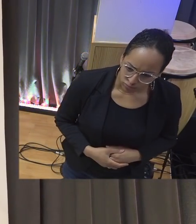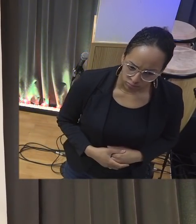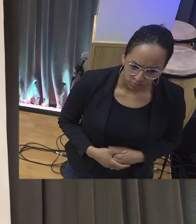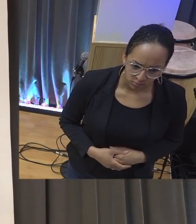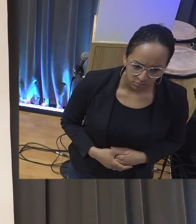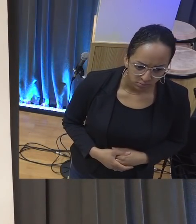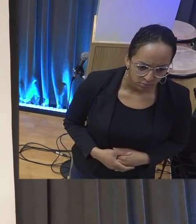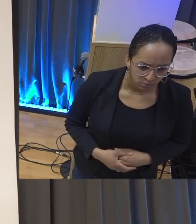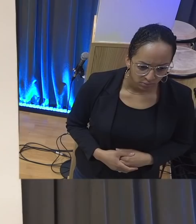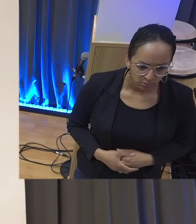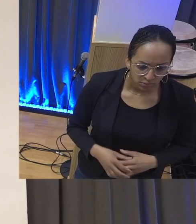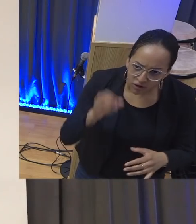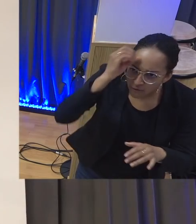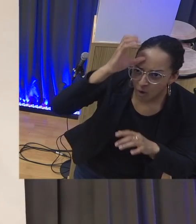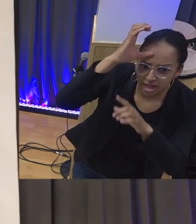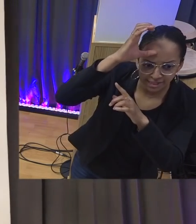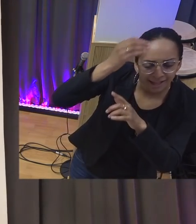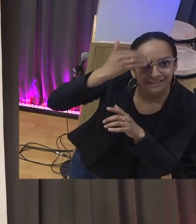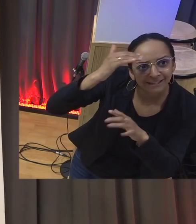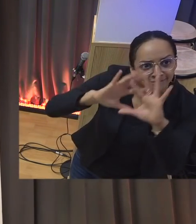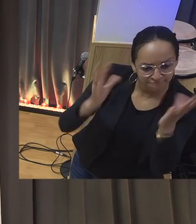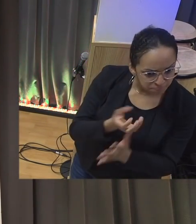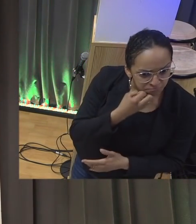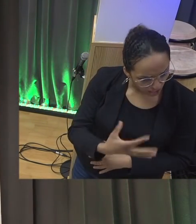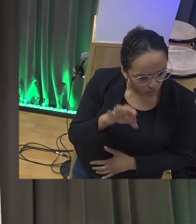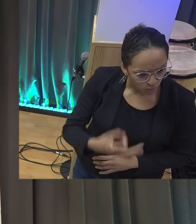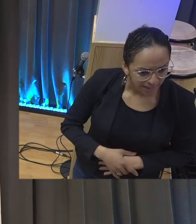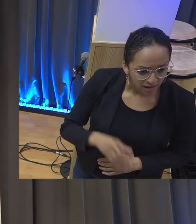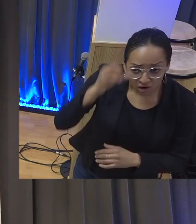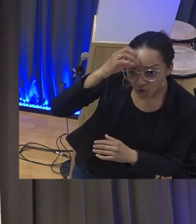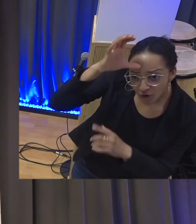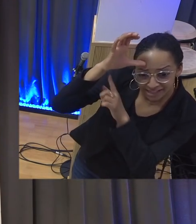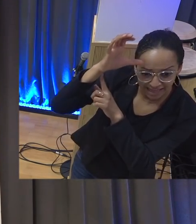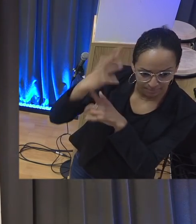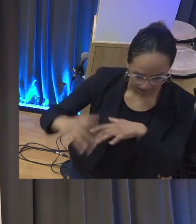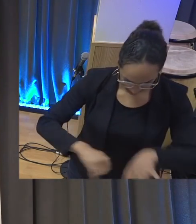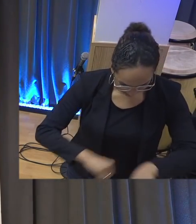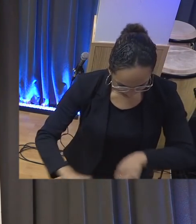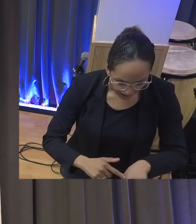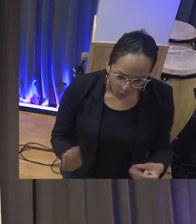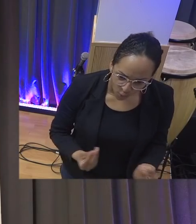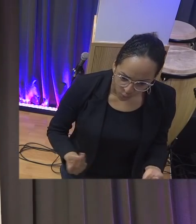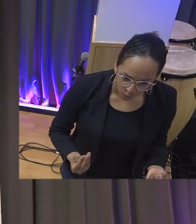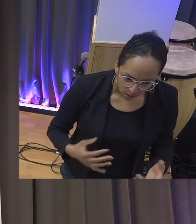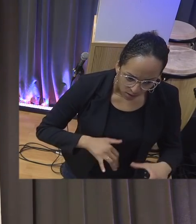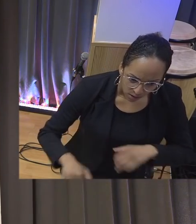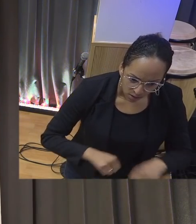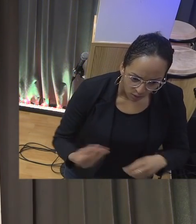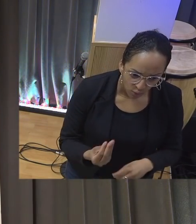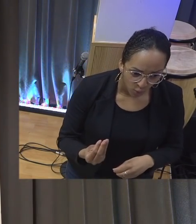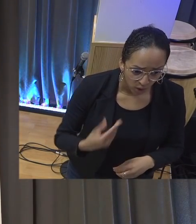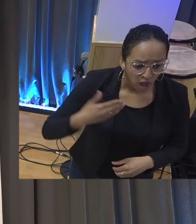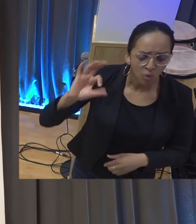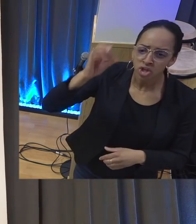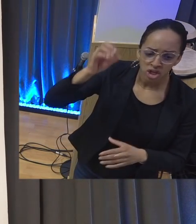la connaissance est importante, mais à quoi sert la connaissance finalement s'il n'y a pas de pratique ? Il ne suffit pas simplement de connaître la vérité aujourd'hui